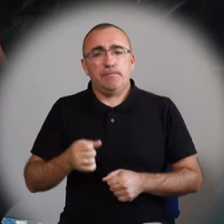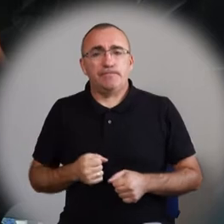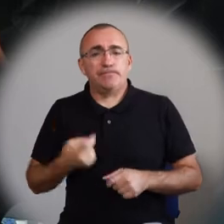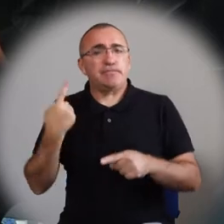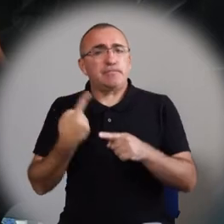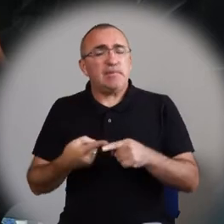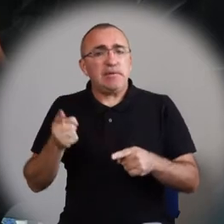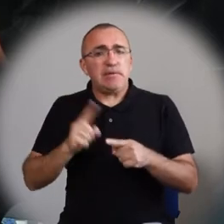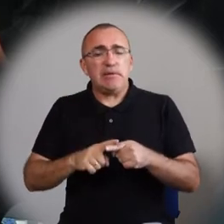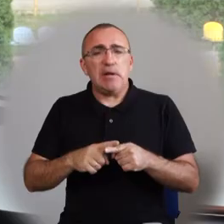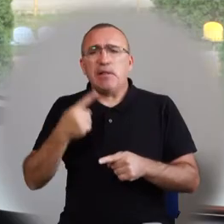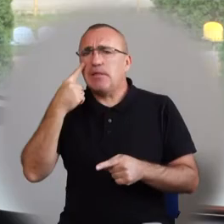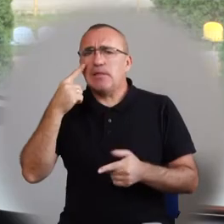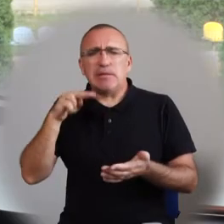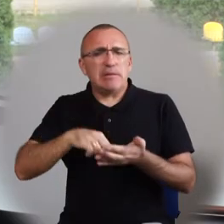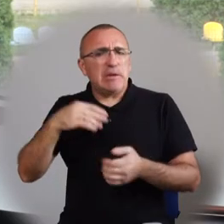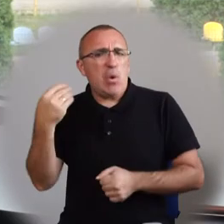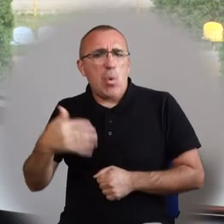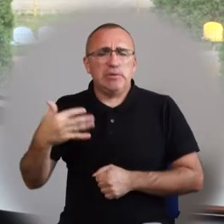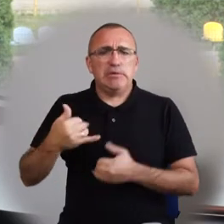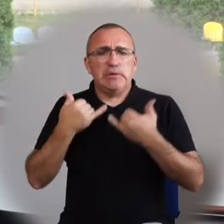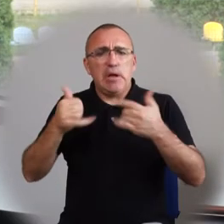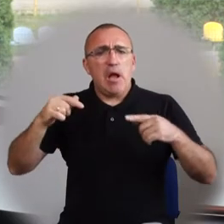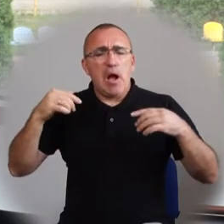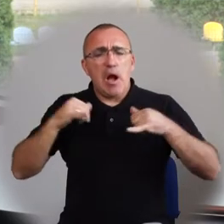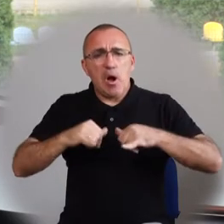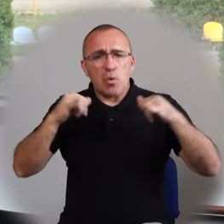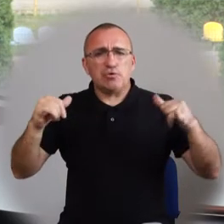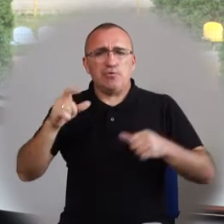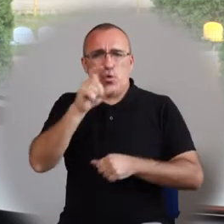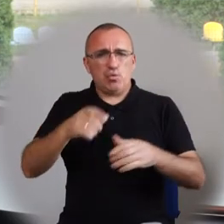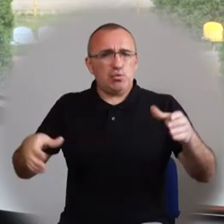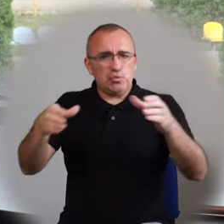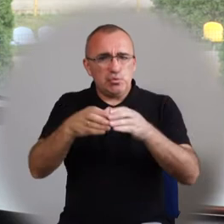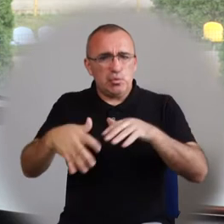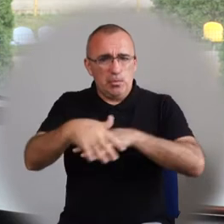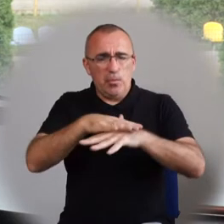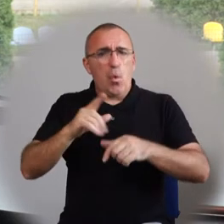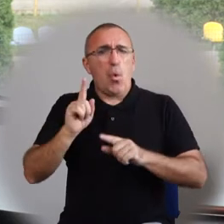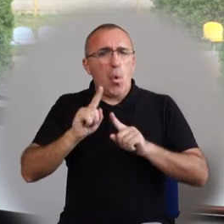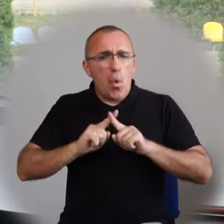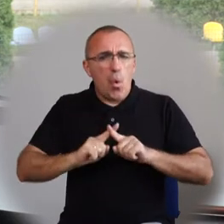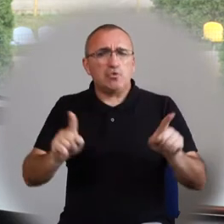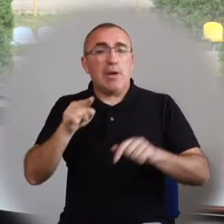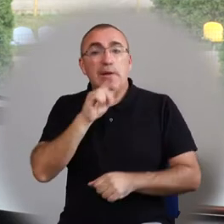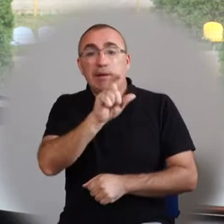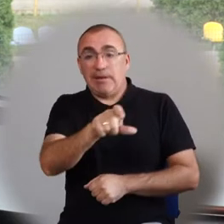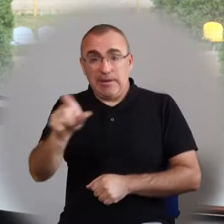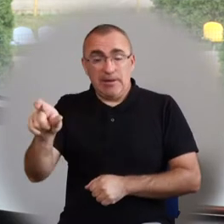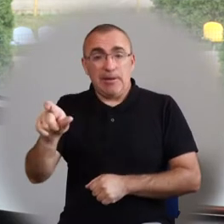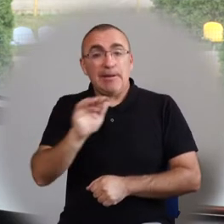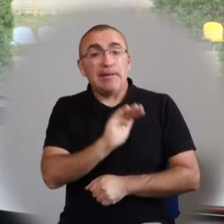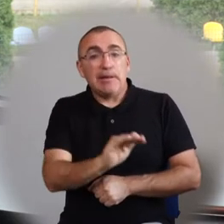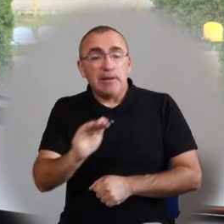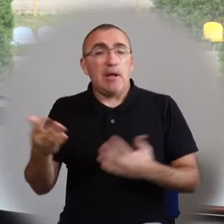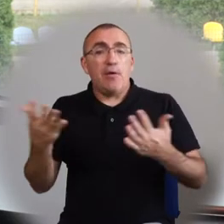район. Це неоціненна для розвитку суспільства і особливо для